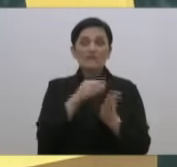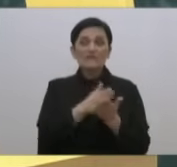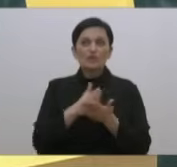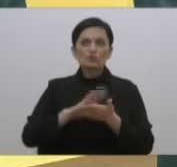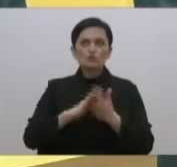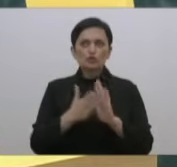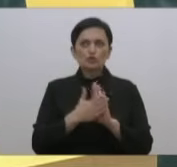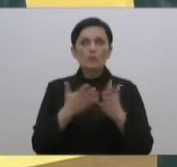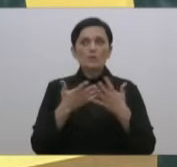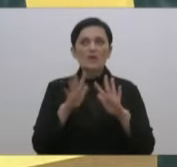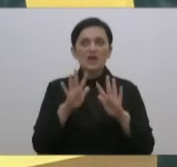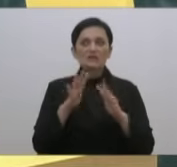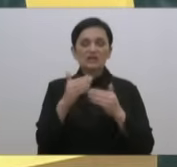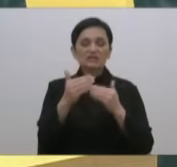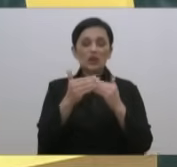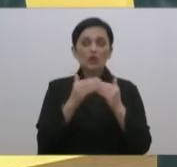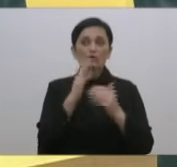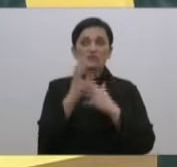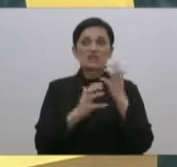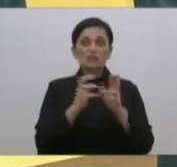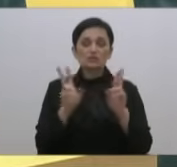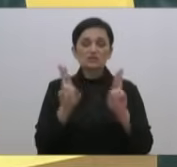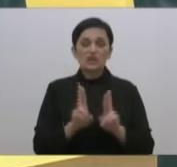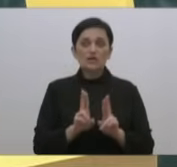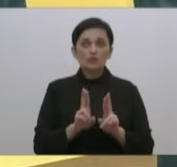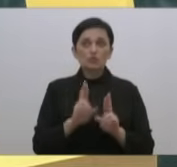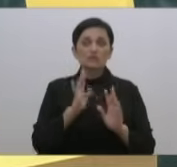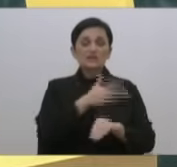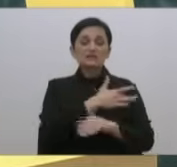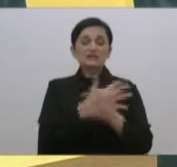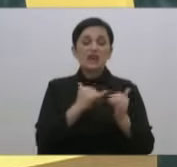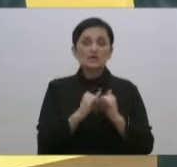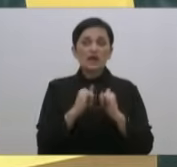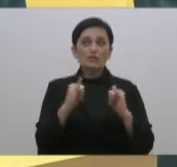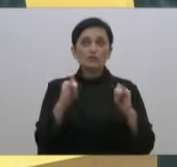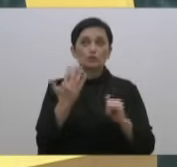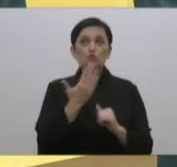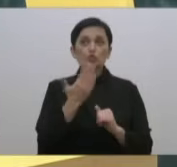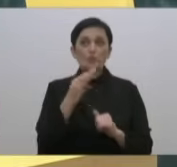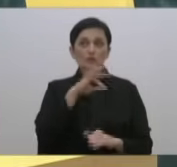არსებული პირობების კიდევ უფრო მეტად დაახლოება საერთაშორისო სტანდარტებთან, სერვისების განვითარება,